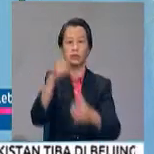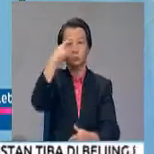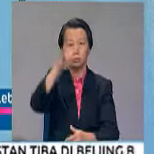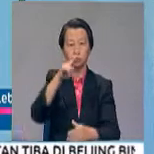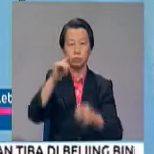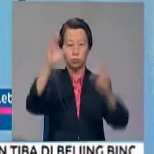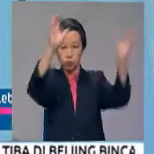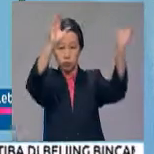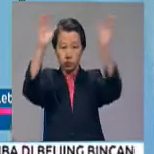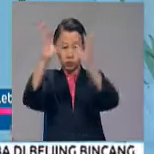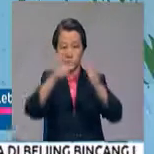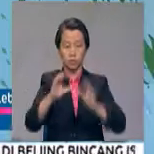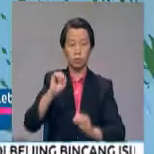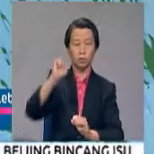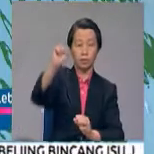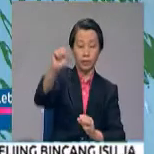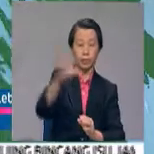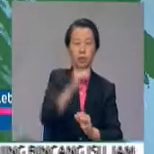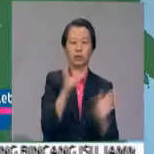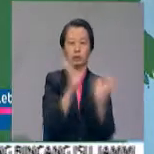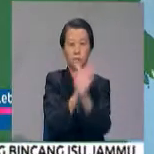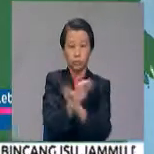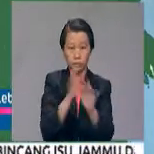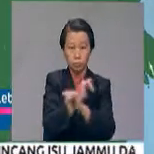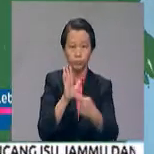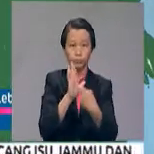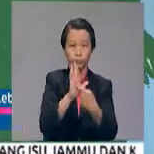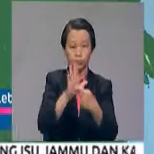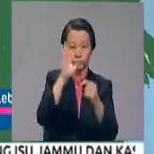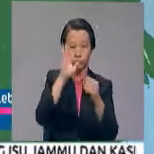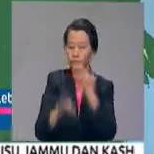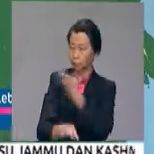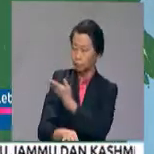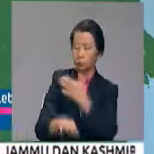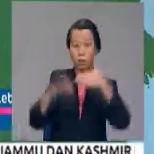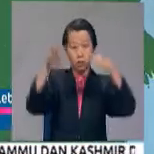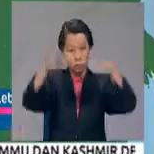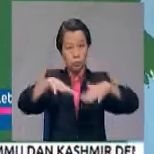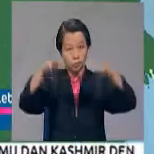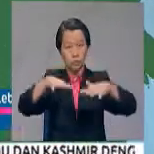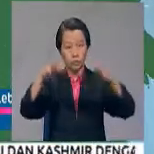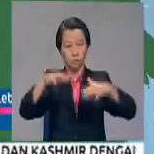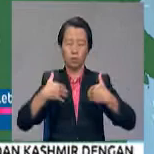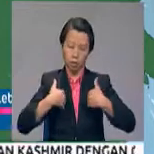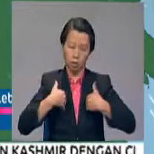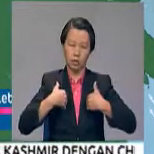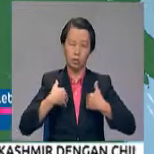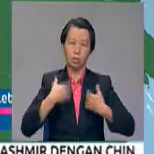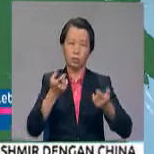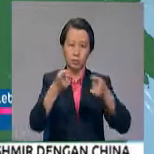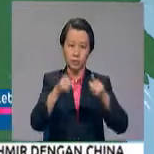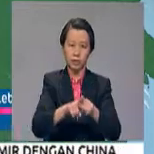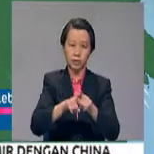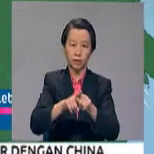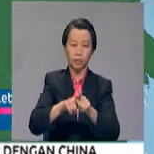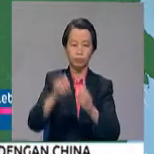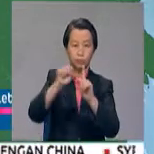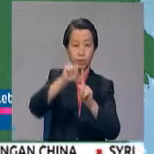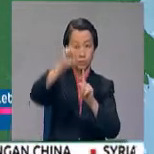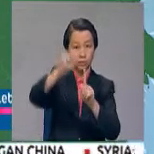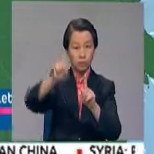tinjauan cuaca bagi negeri Sabah dan Sarawak pula, menunjukkan hujan di beberapa tempat juga kini sedang berlaku di sekitar